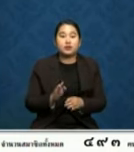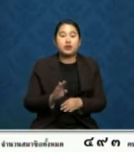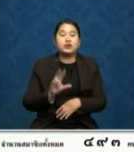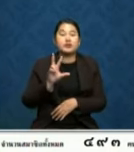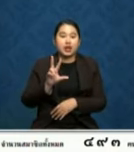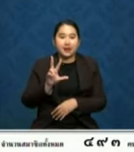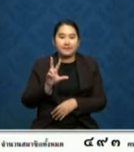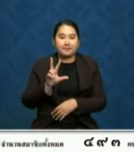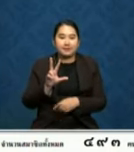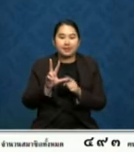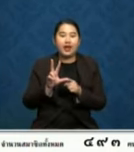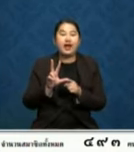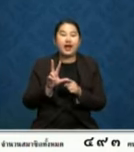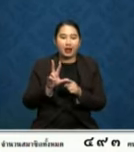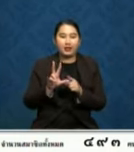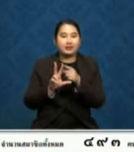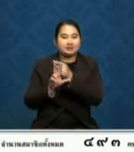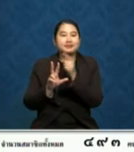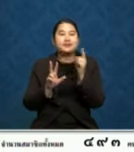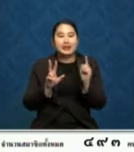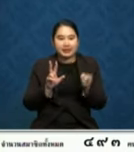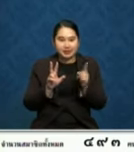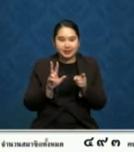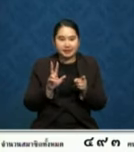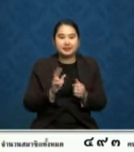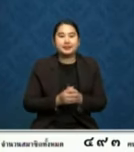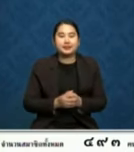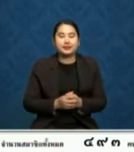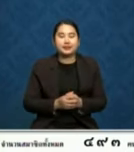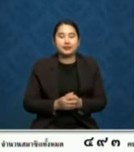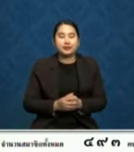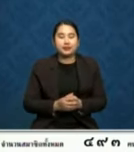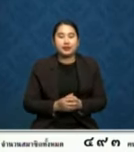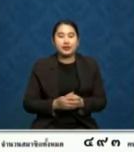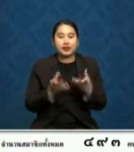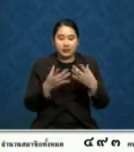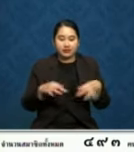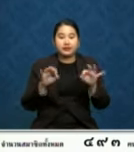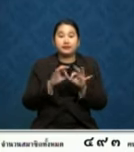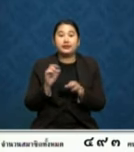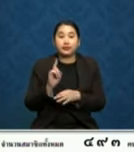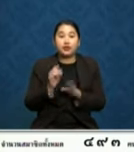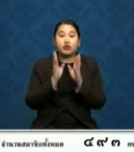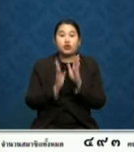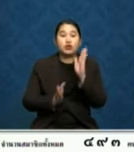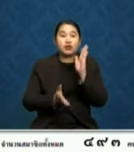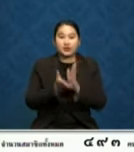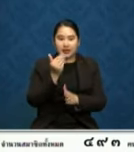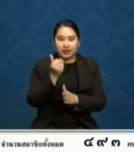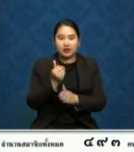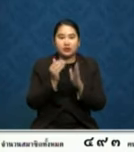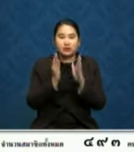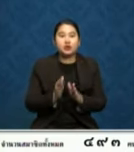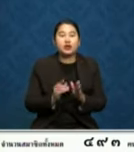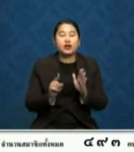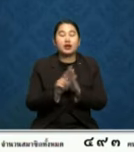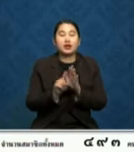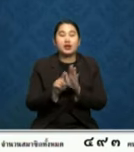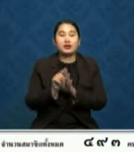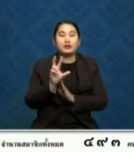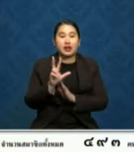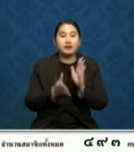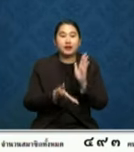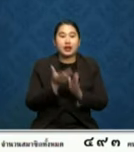เป็นรายเดิมกับที่ดิฉันได้กล่าวไปข้างต้นนะคะแล้วที่สำคัญค่ะผู้ชนะทั้ง 3ครั้งนี้นะคะก็